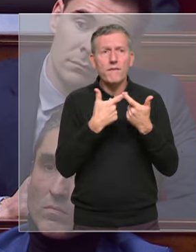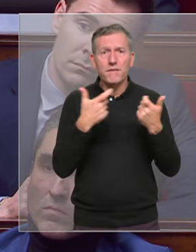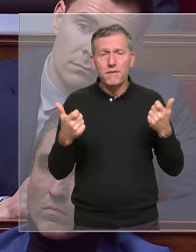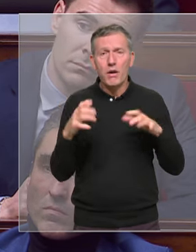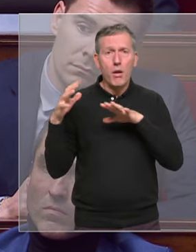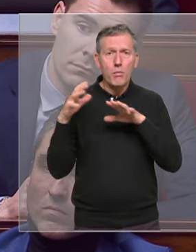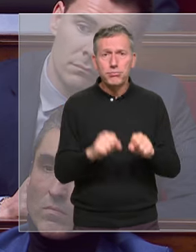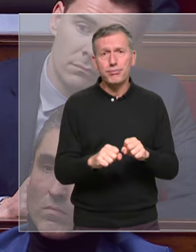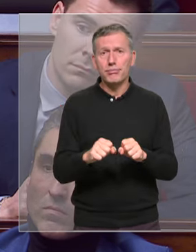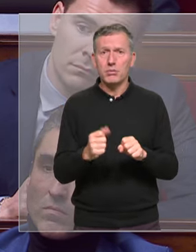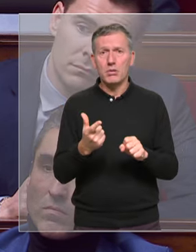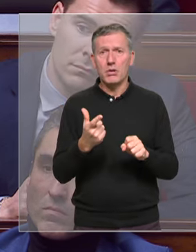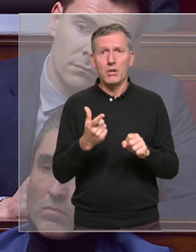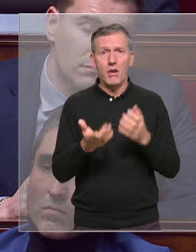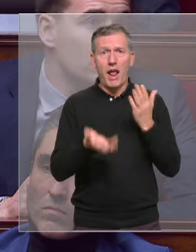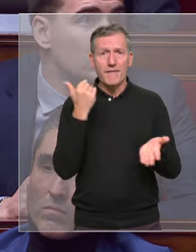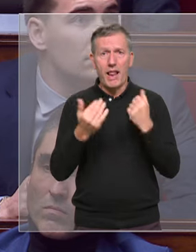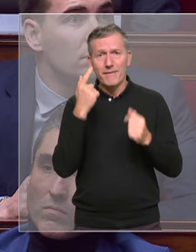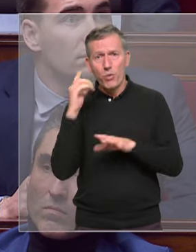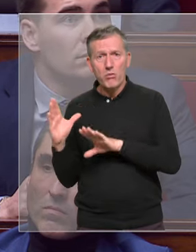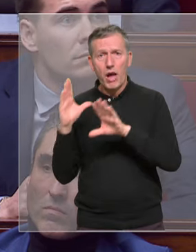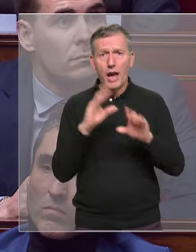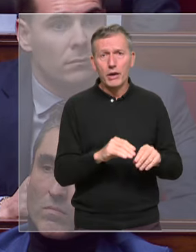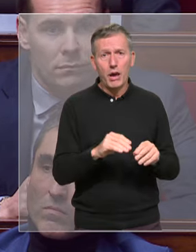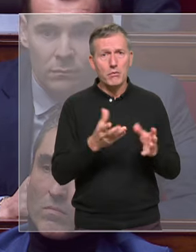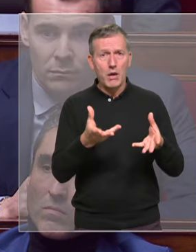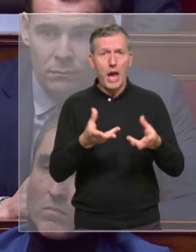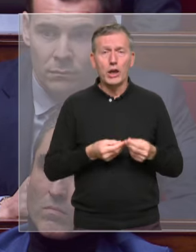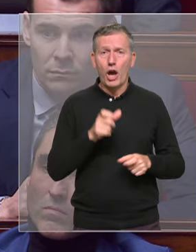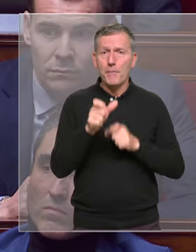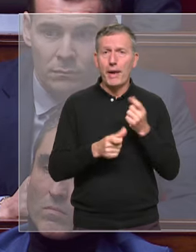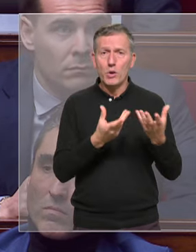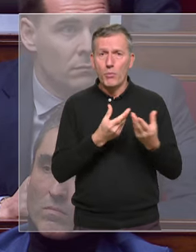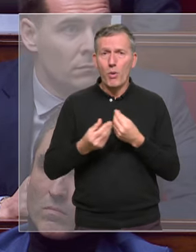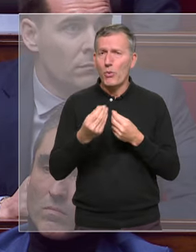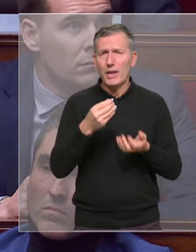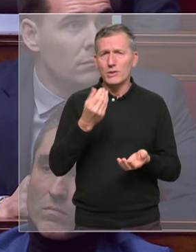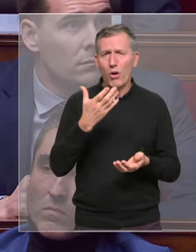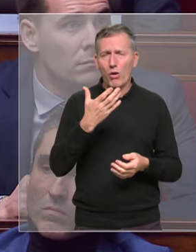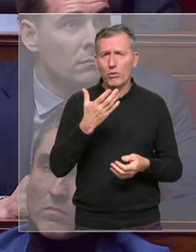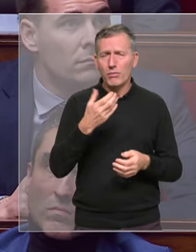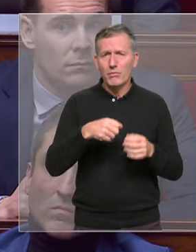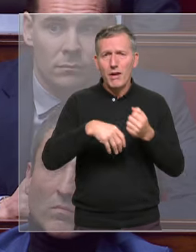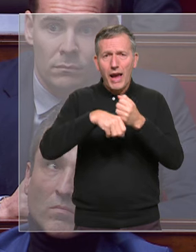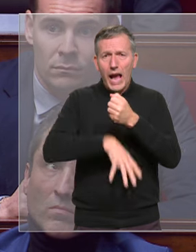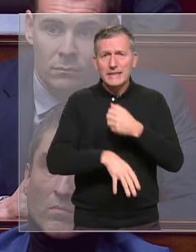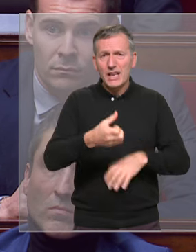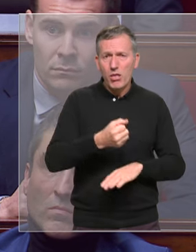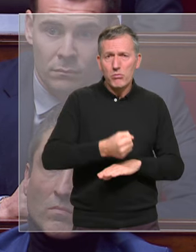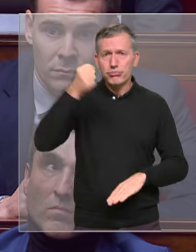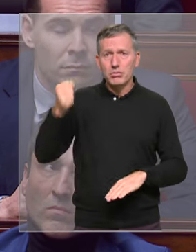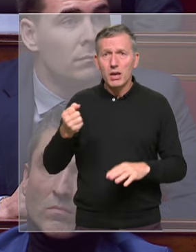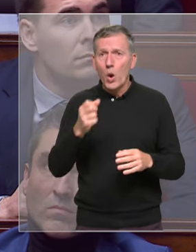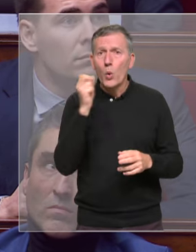allons-nous vider de leurs trésors pour accueillir des populations totalement déracinées dans un moment d'urgence non